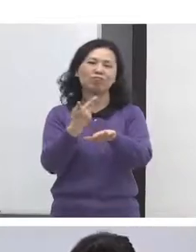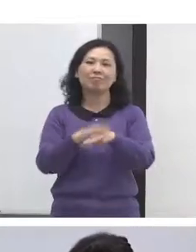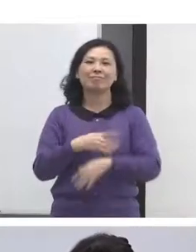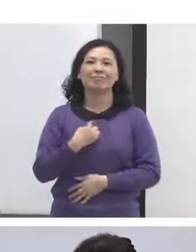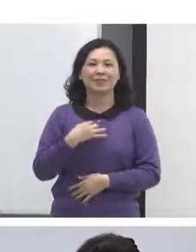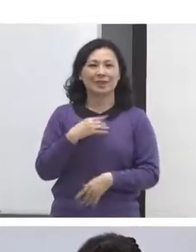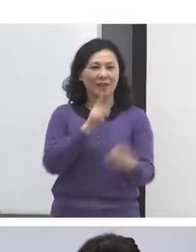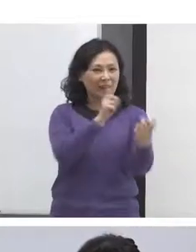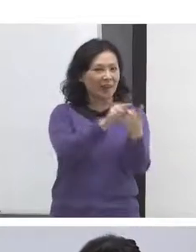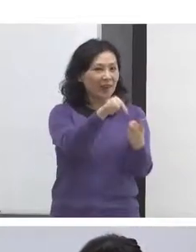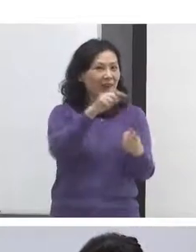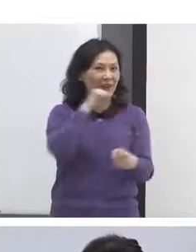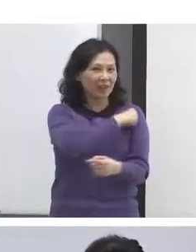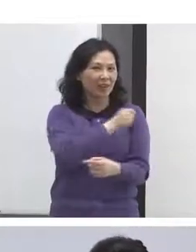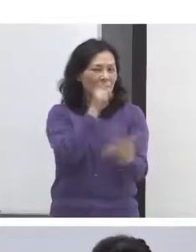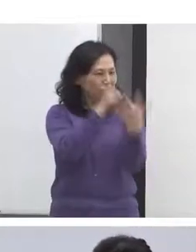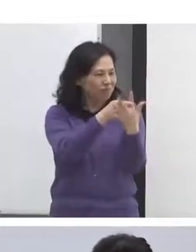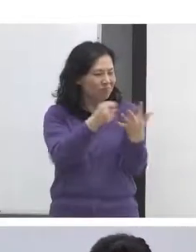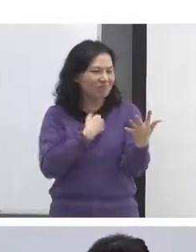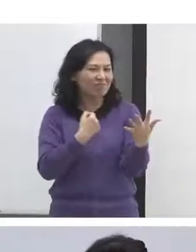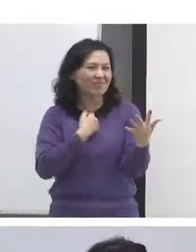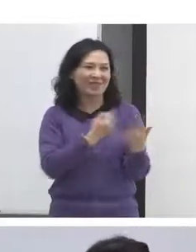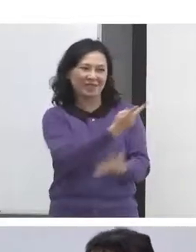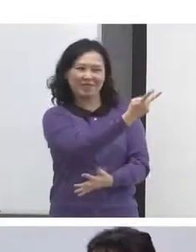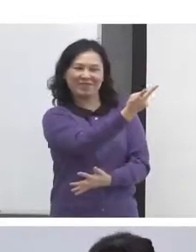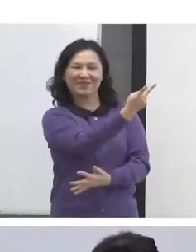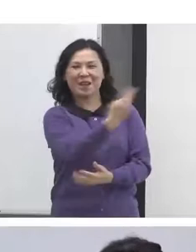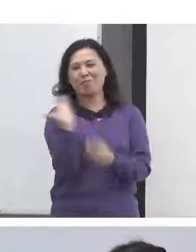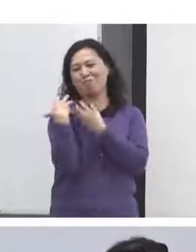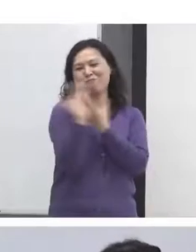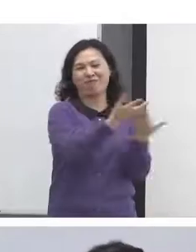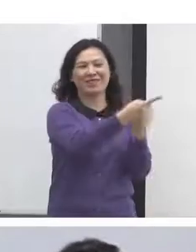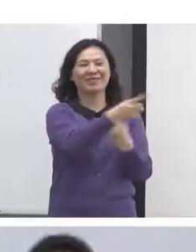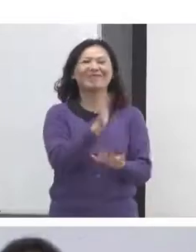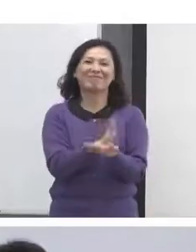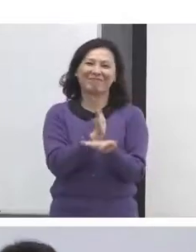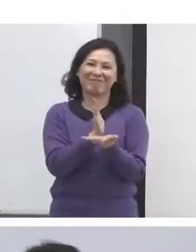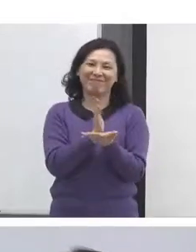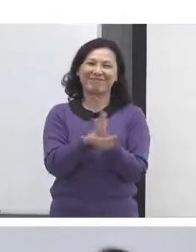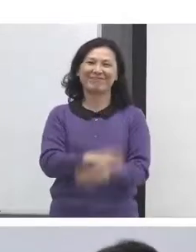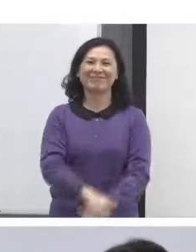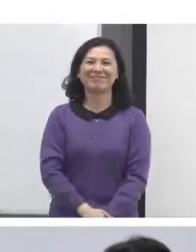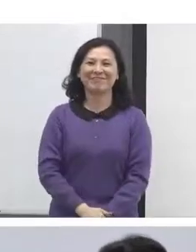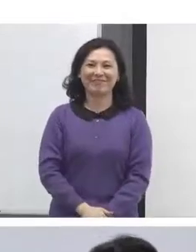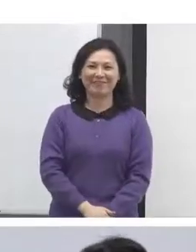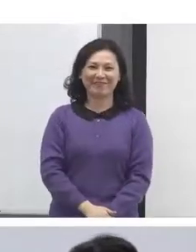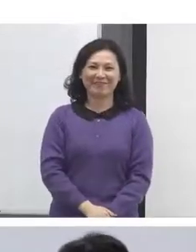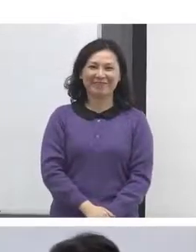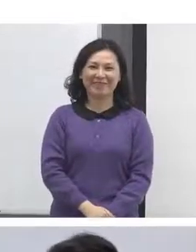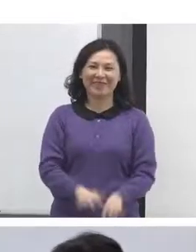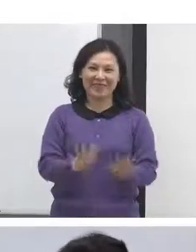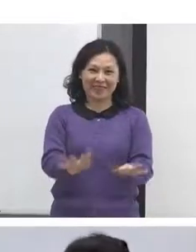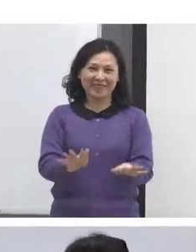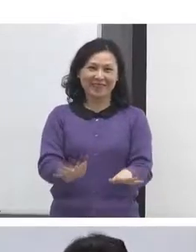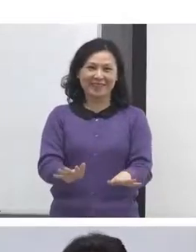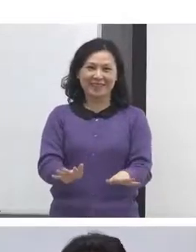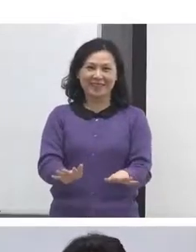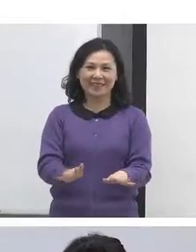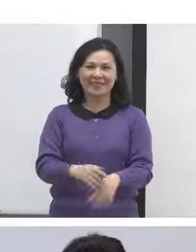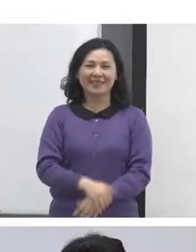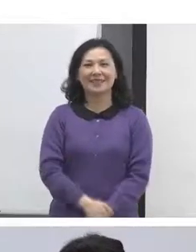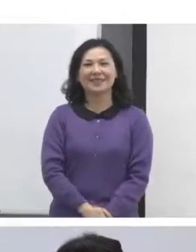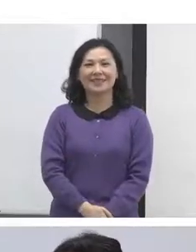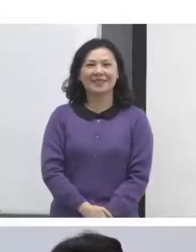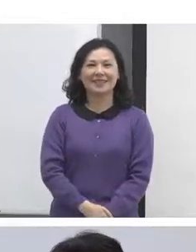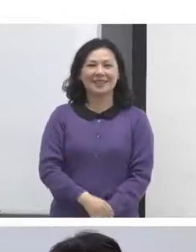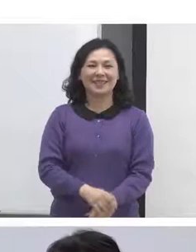解的，之浩跟伊莎贝尔把问题丢给他们。好，那我今天其实我在